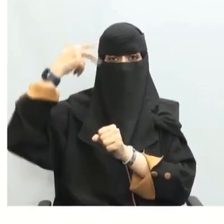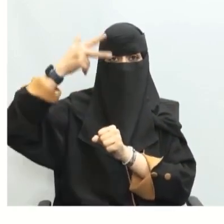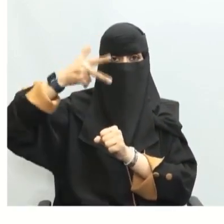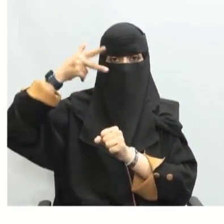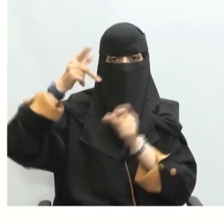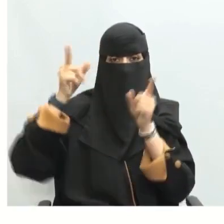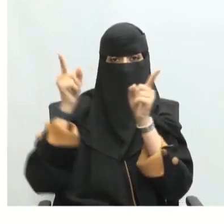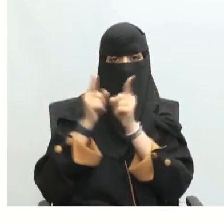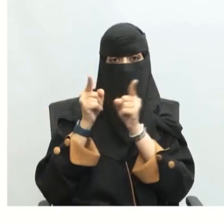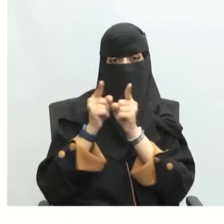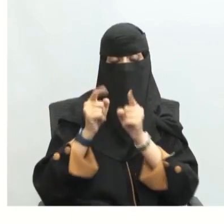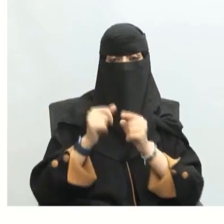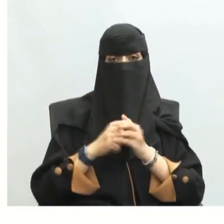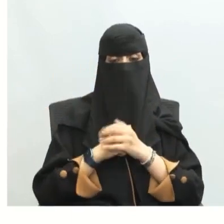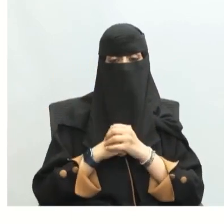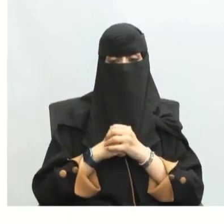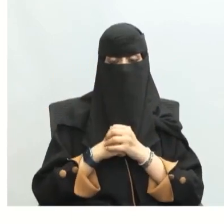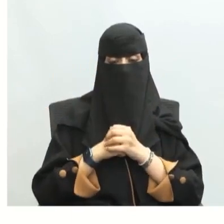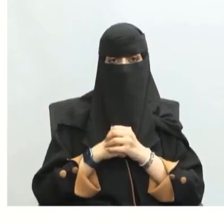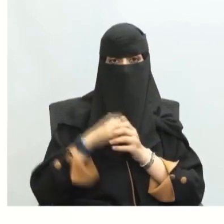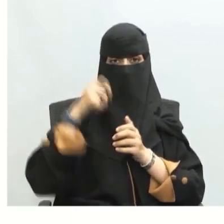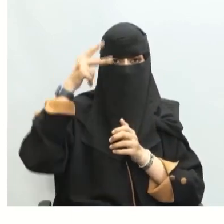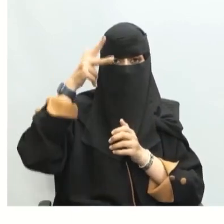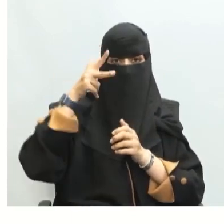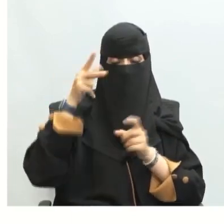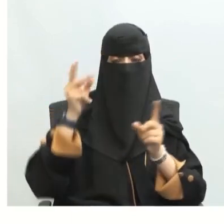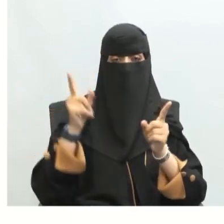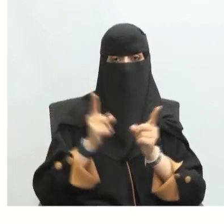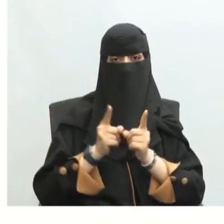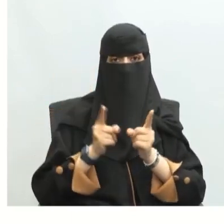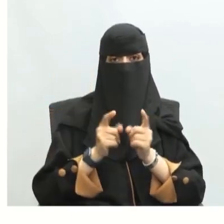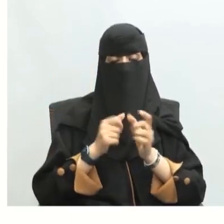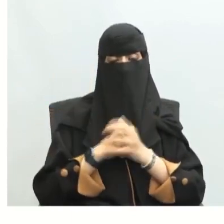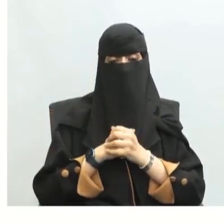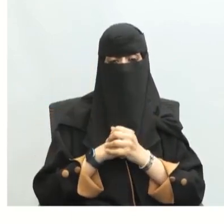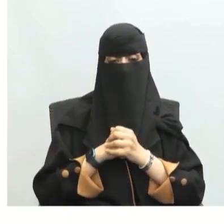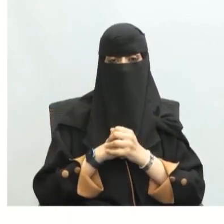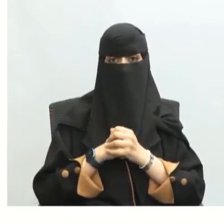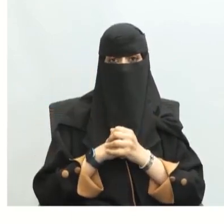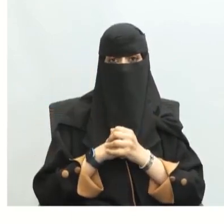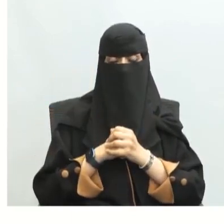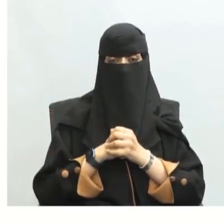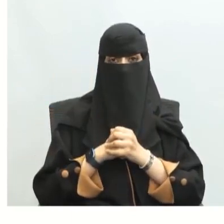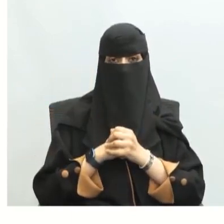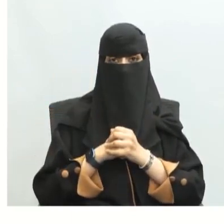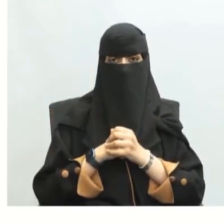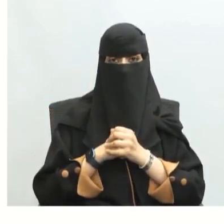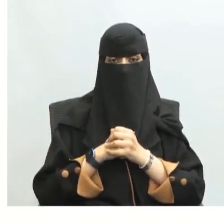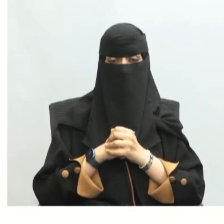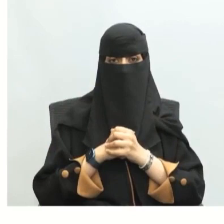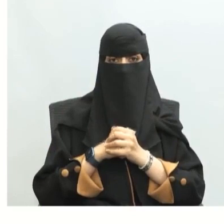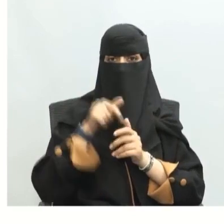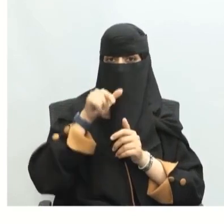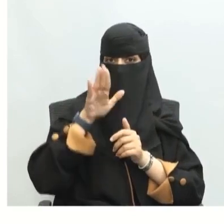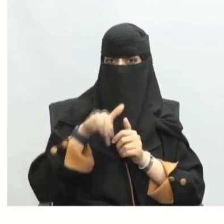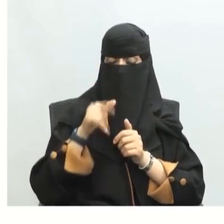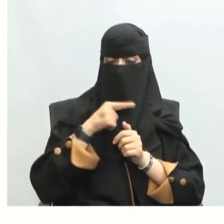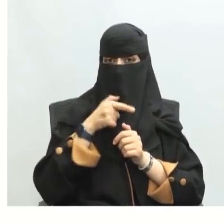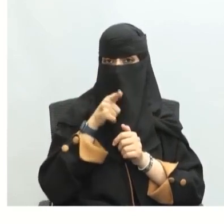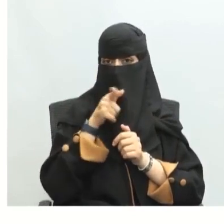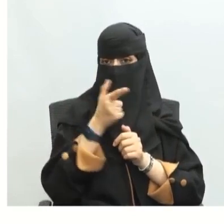اكتشاف المواهب في الاعمال الفنيه والافلام القصيره اذا هناك